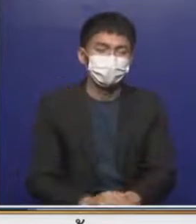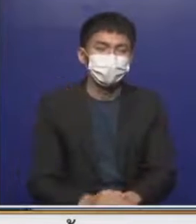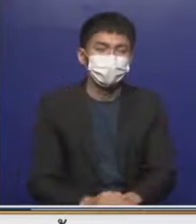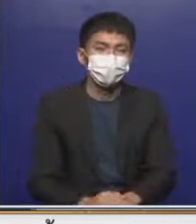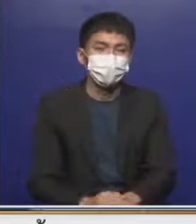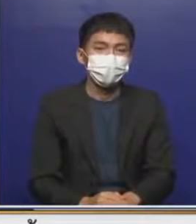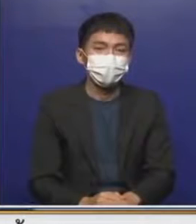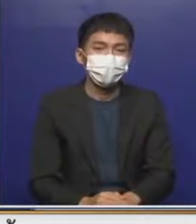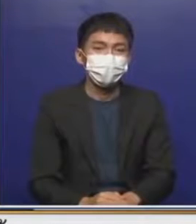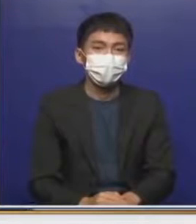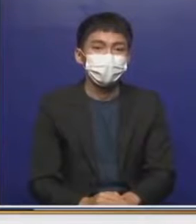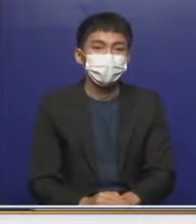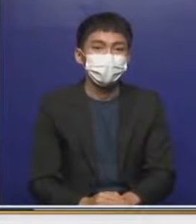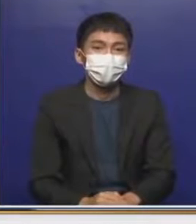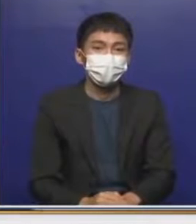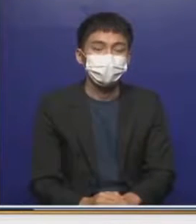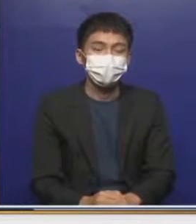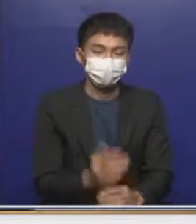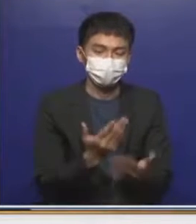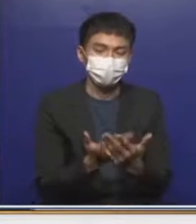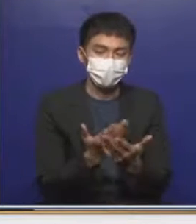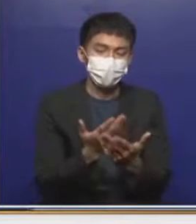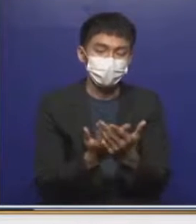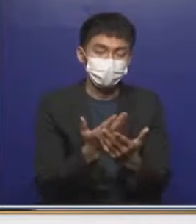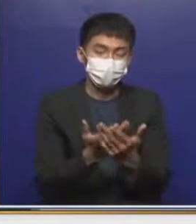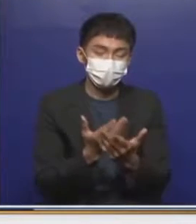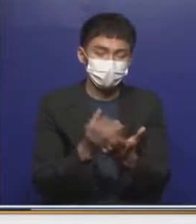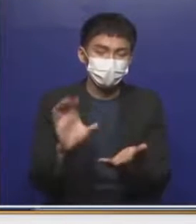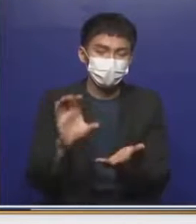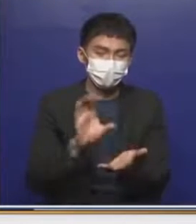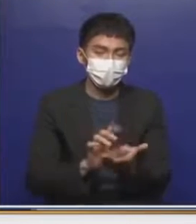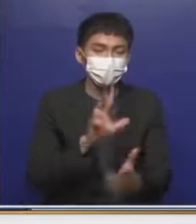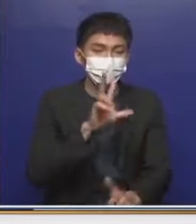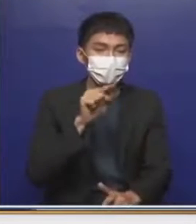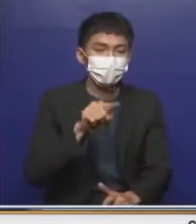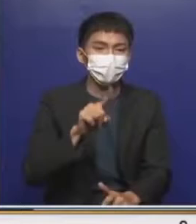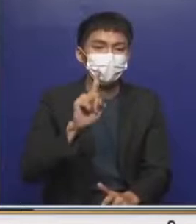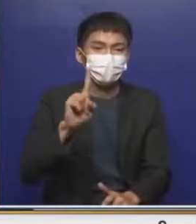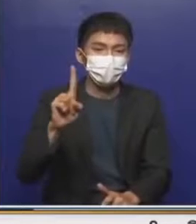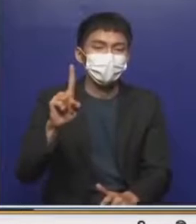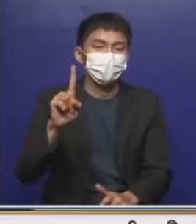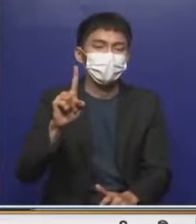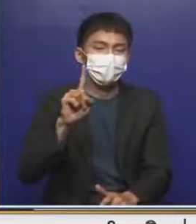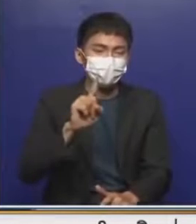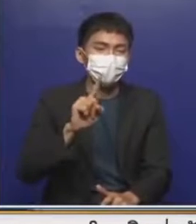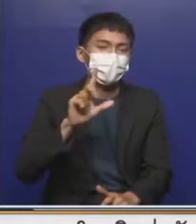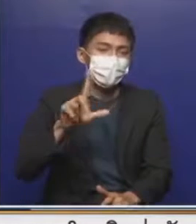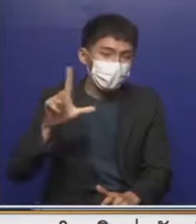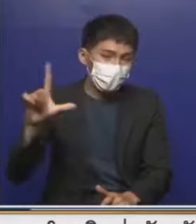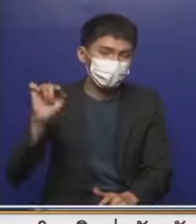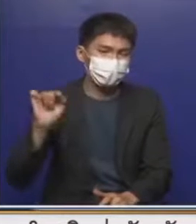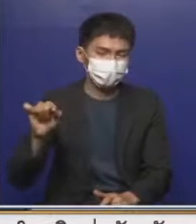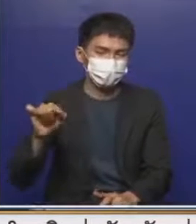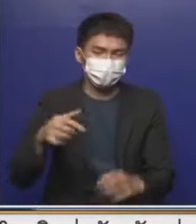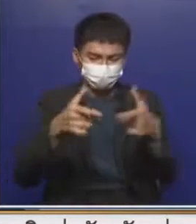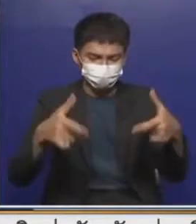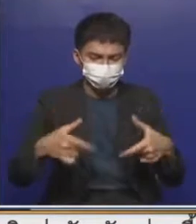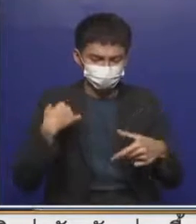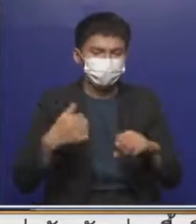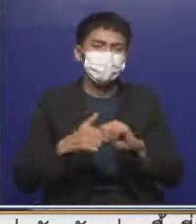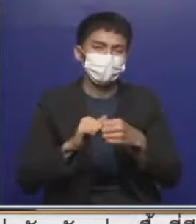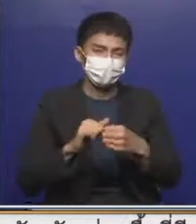ครัว่างบประมาณรายจ่าย 3.1 ล้านล้านฉบับนี้มีปัญหาสลลหบไปคร